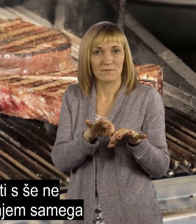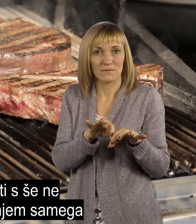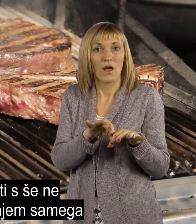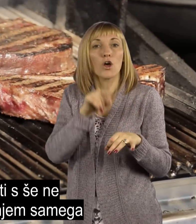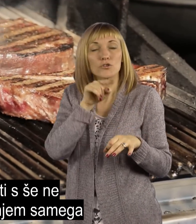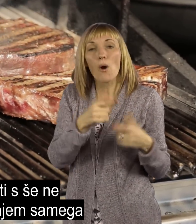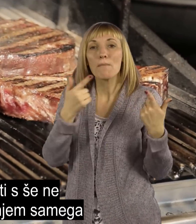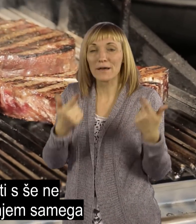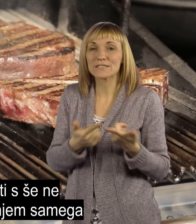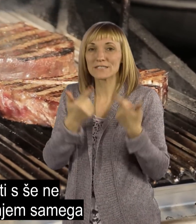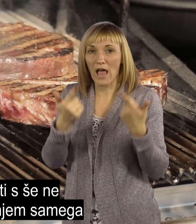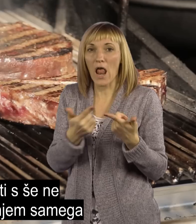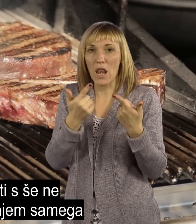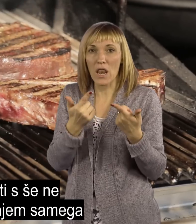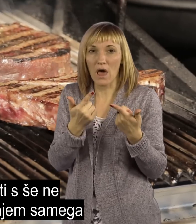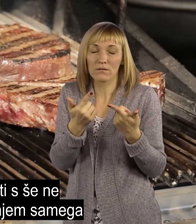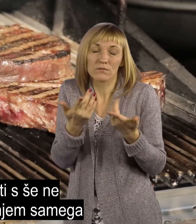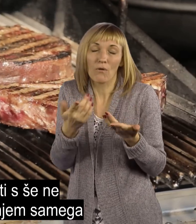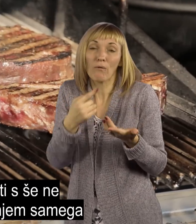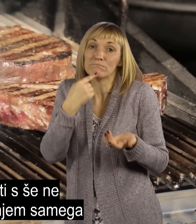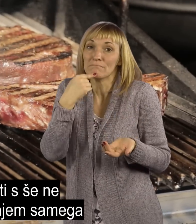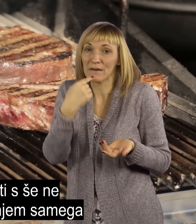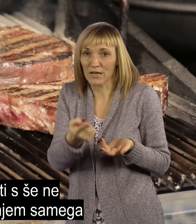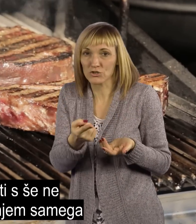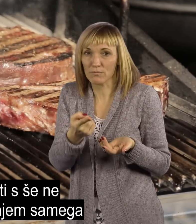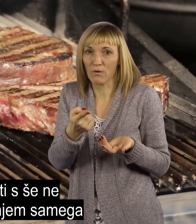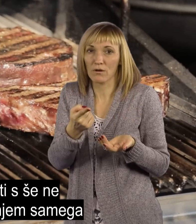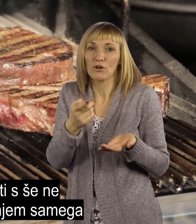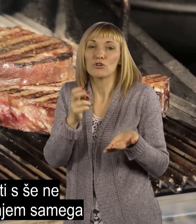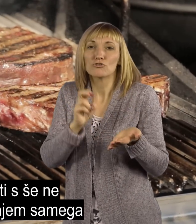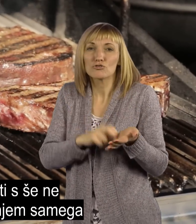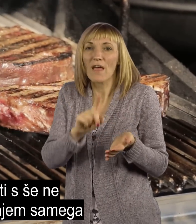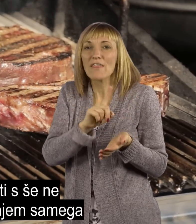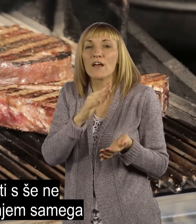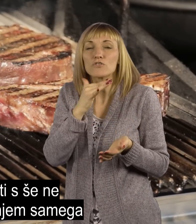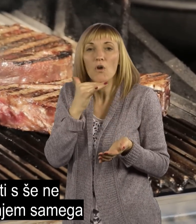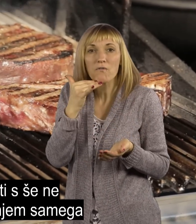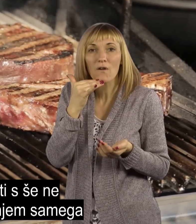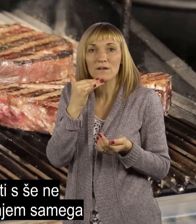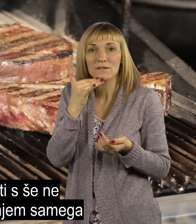kar se da pač komentirati še z ne dovolj